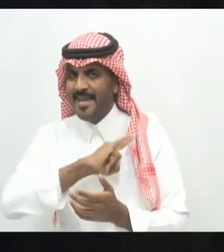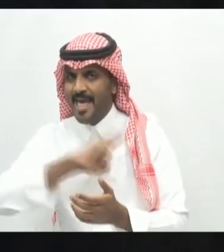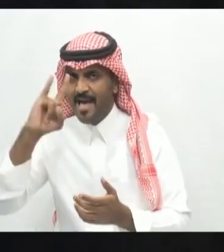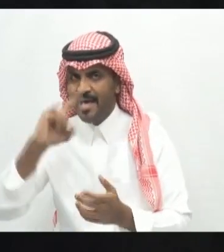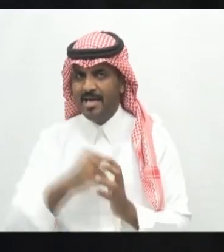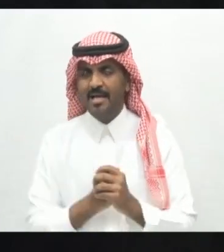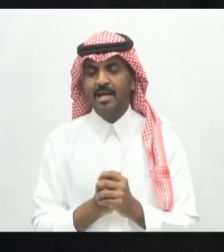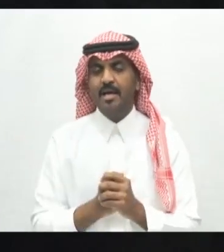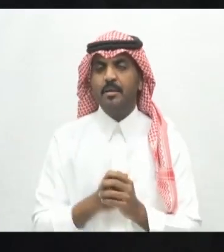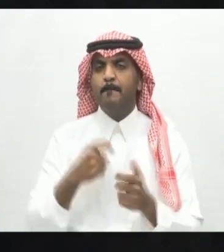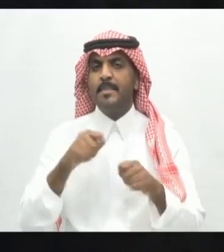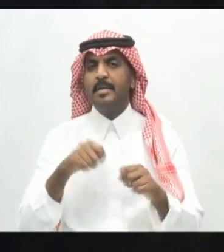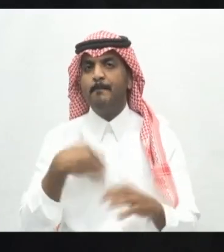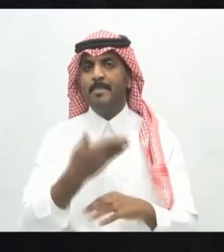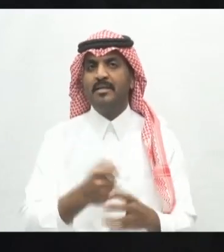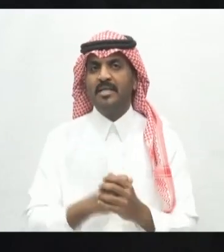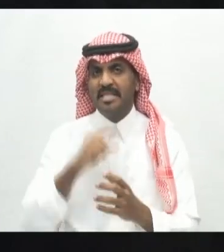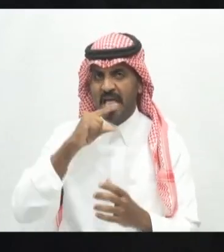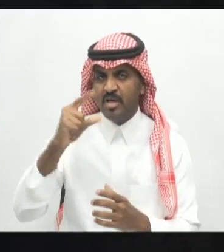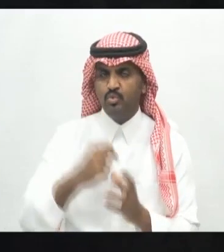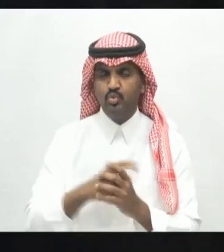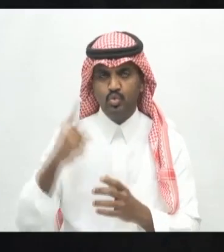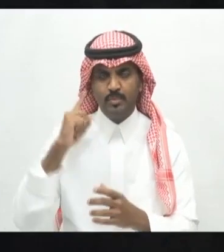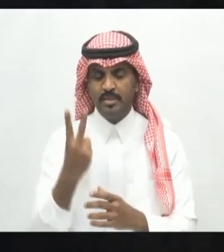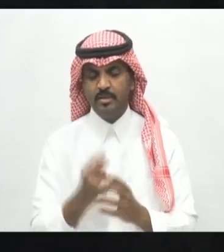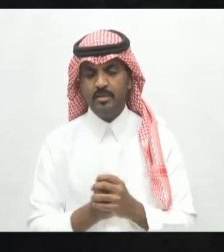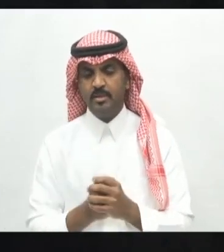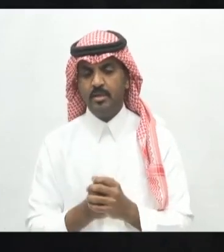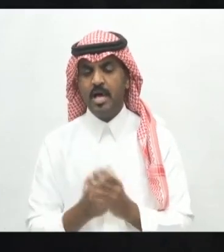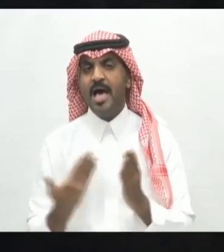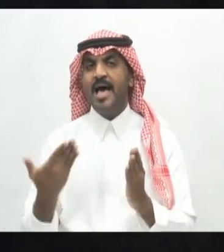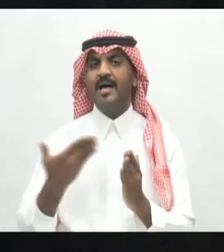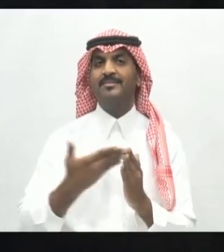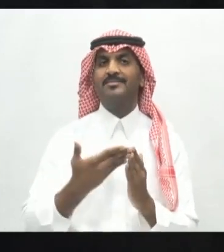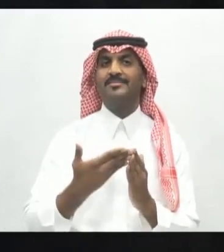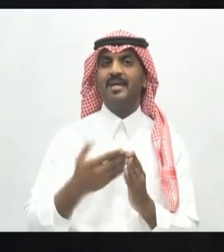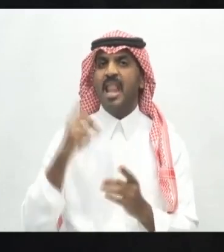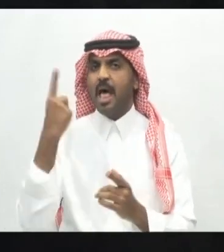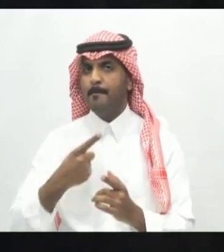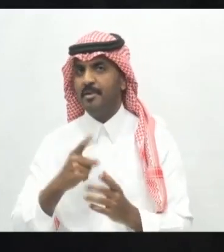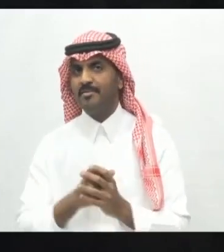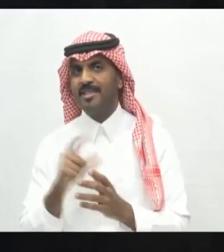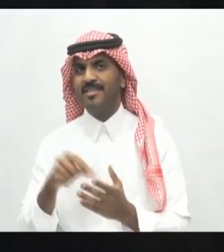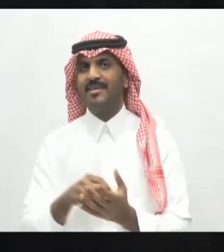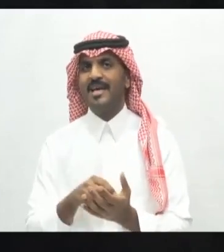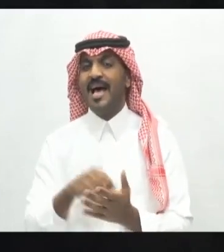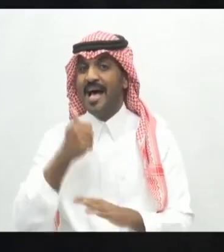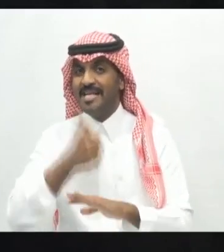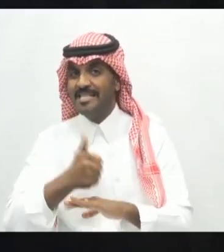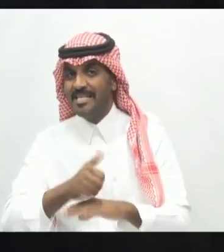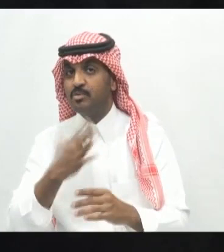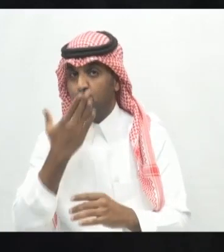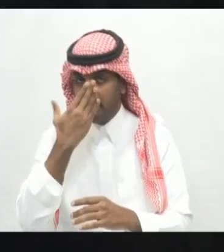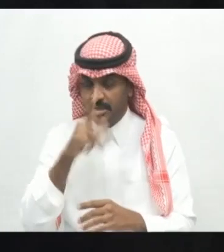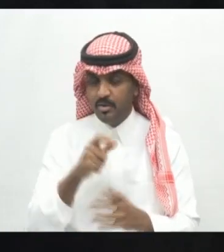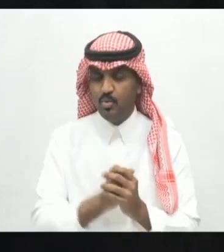البيع بعد نداء الجمعه الثاني فرجع الامر الى الى ذات العباده والى الى